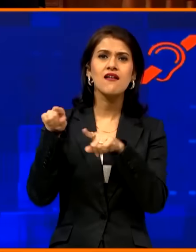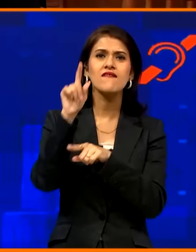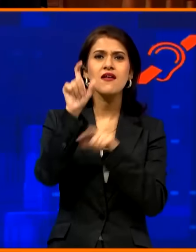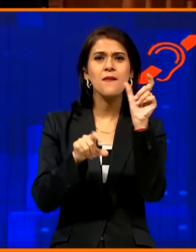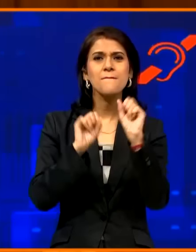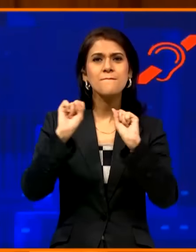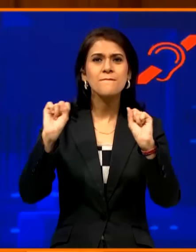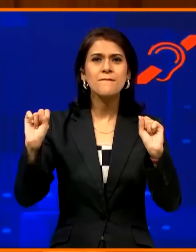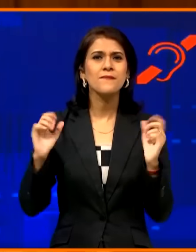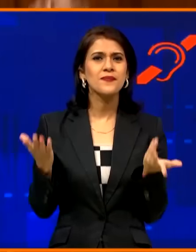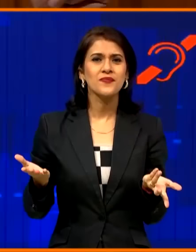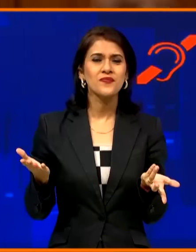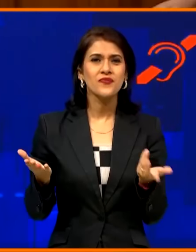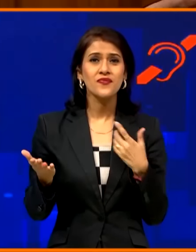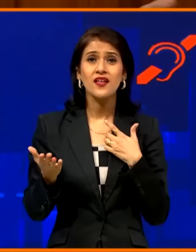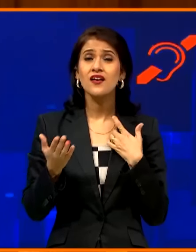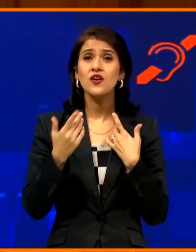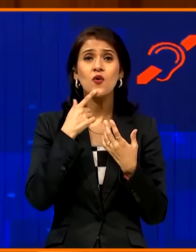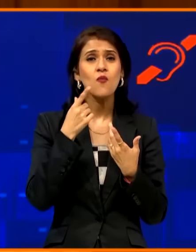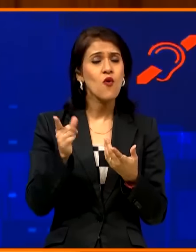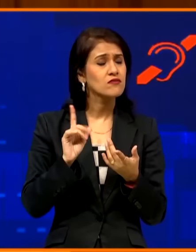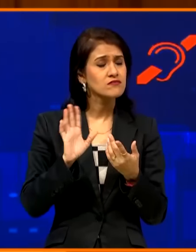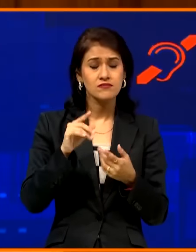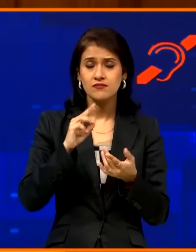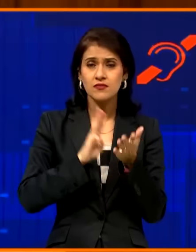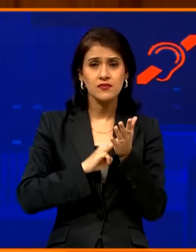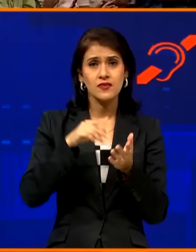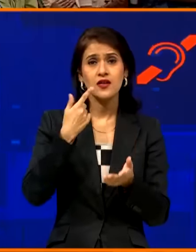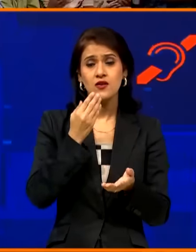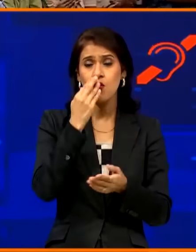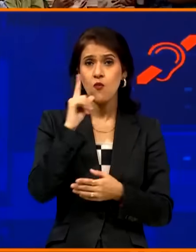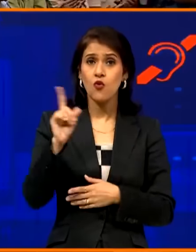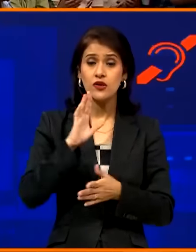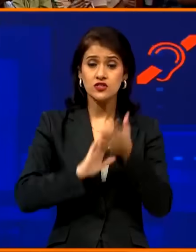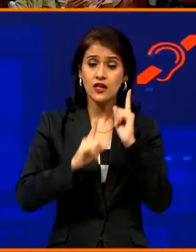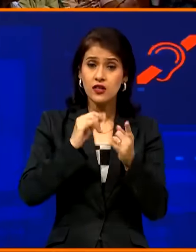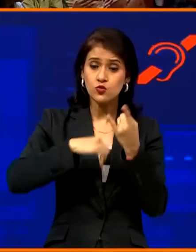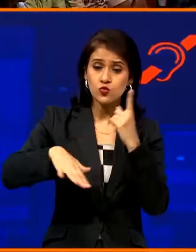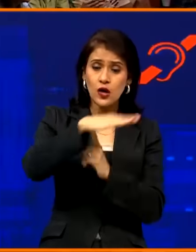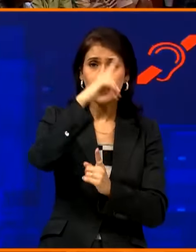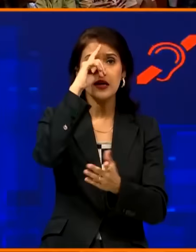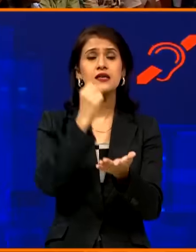है ये सोसाइटी का मामला है सारी सोसाइटी को करना चाहिए मिलके